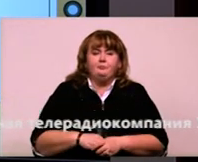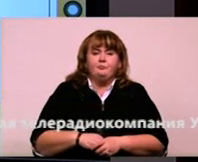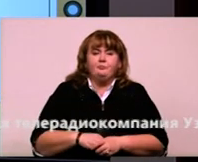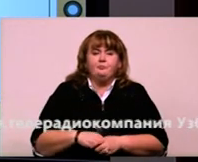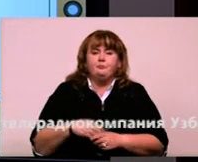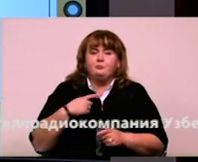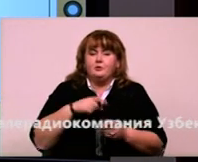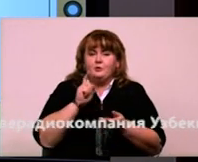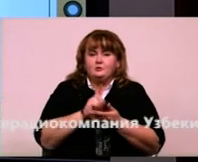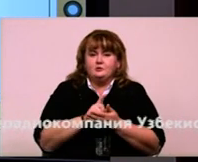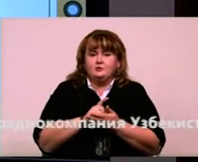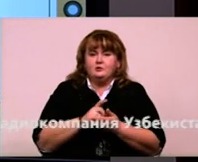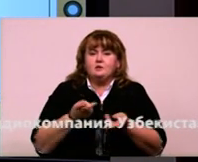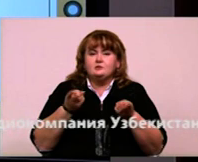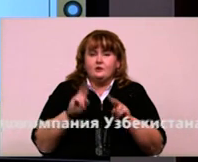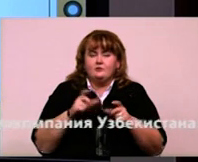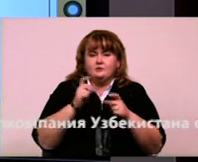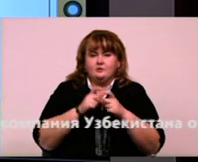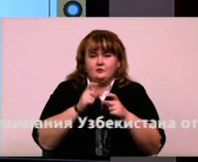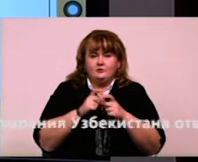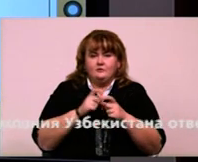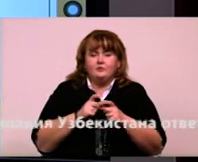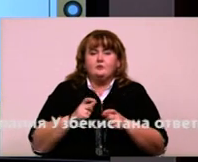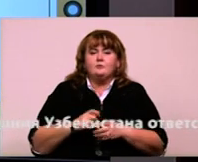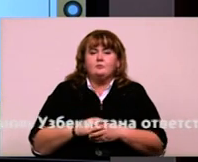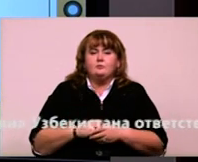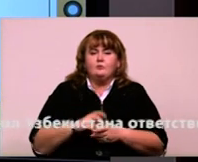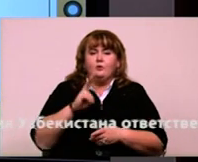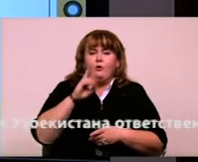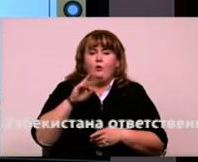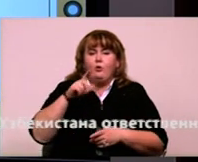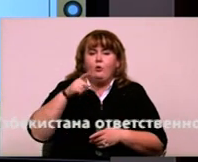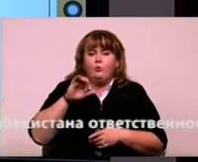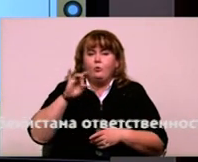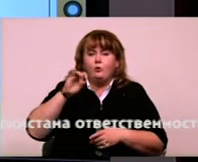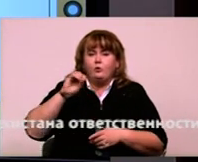Правильно, мы должны оставить следующие термины. Когурё,